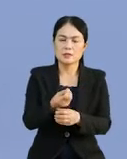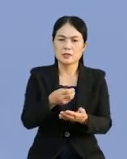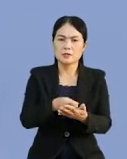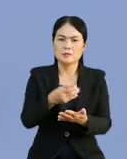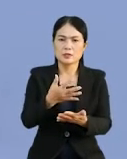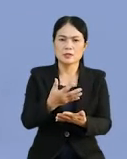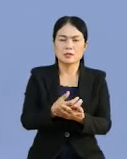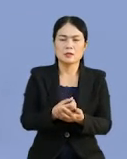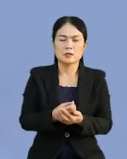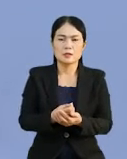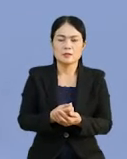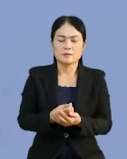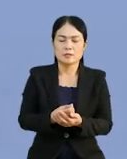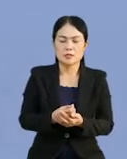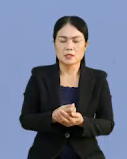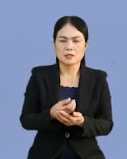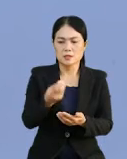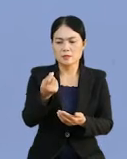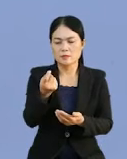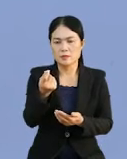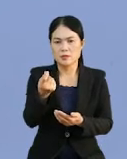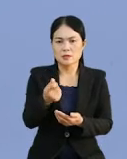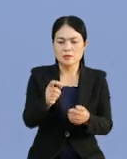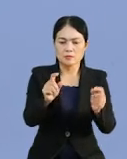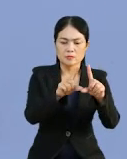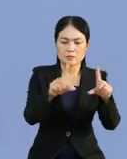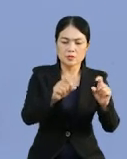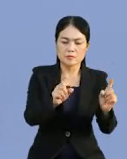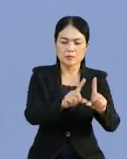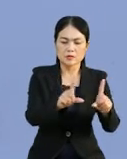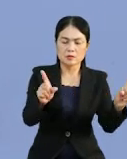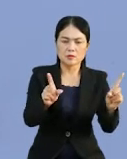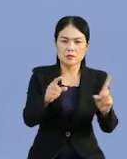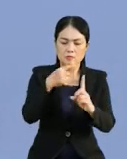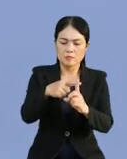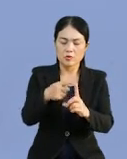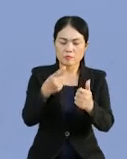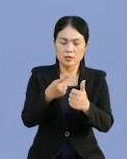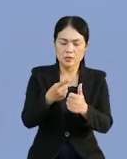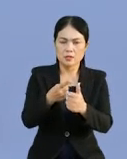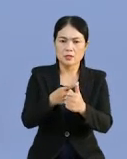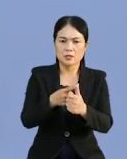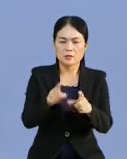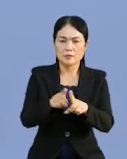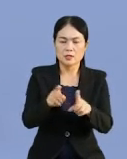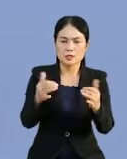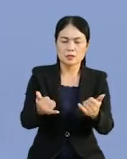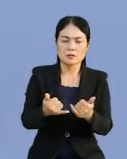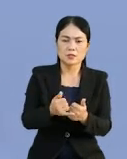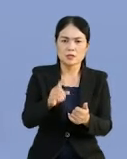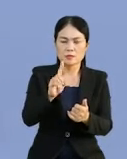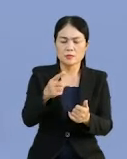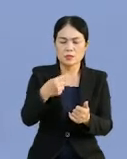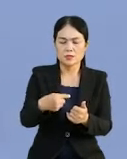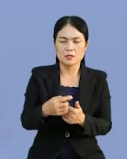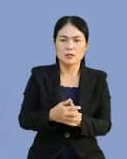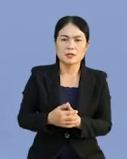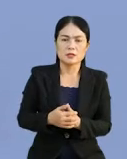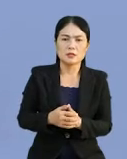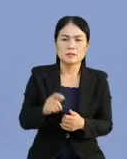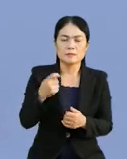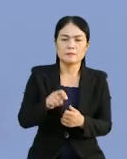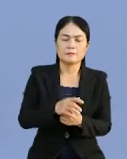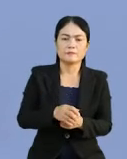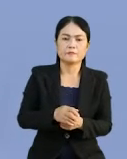lấy, nay cổ đạp bà na đài thông thống một bốp mùn. Chà, đôi nơi tí ní miên mùi quán